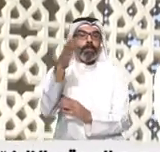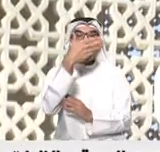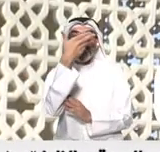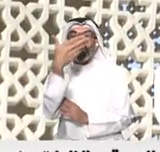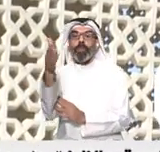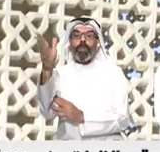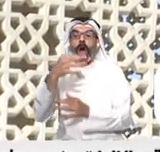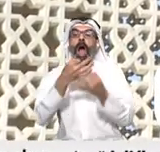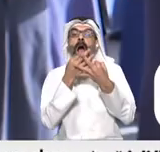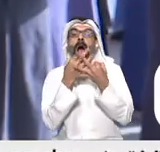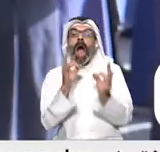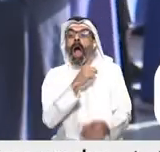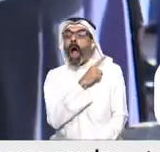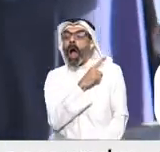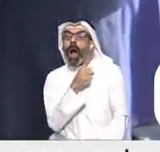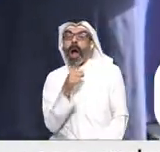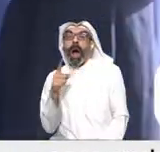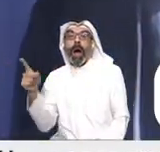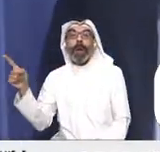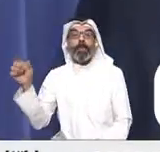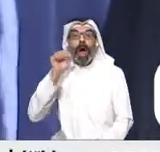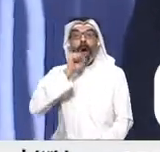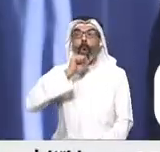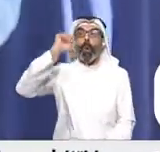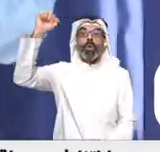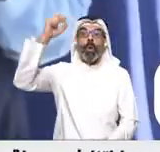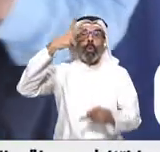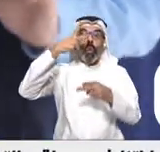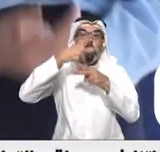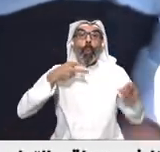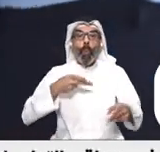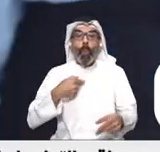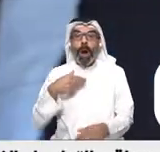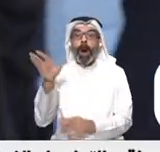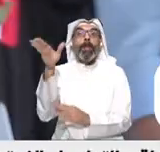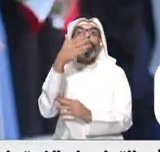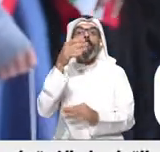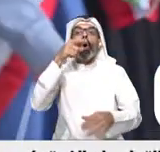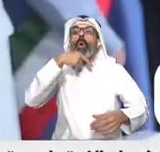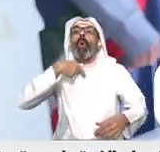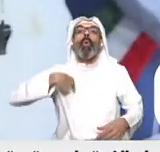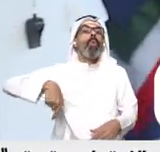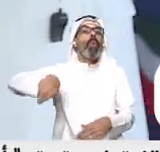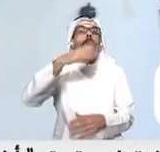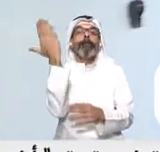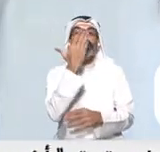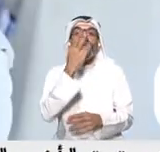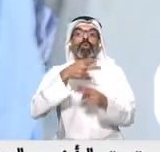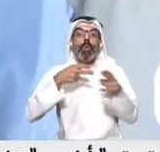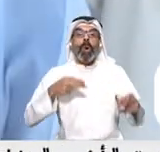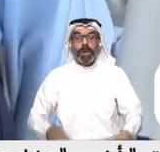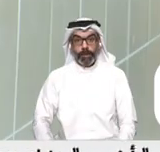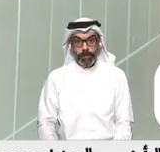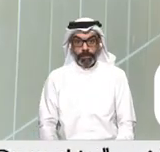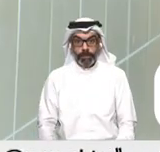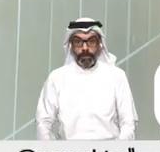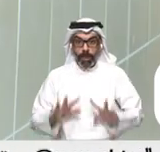الوطني كاملا في طابور الصباح في كافة مدارس دولة الكويت. طابور